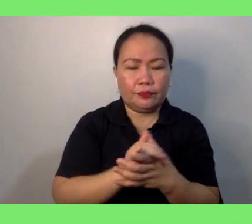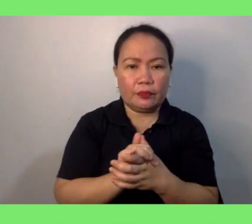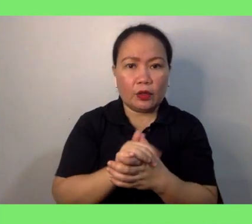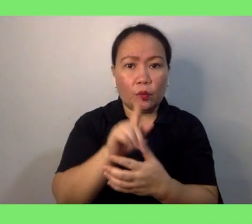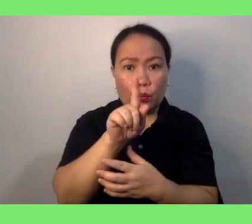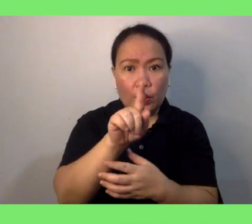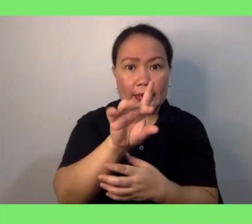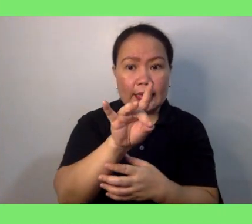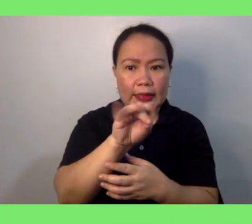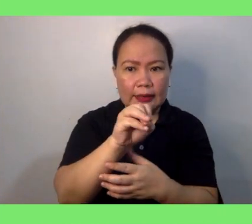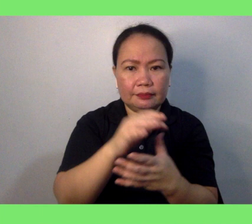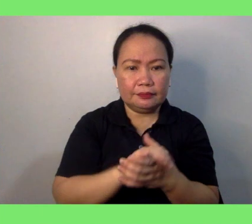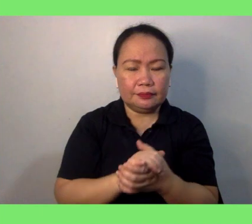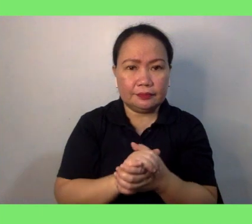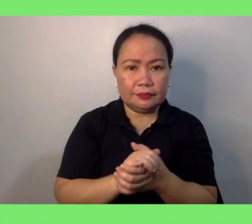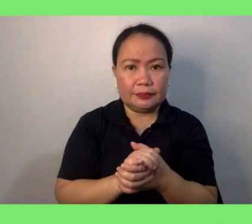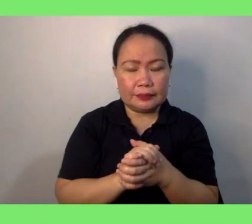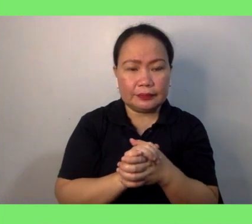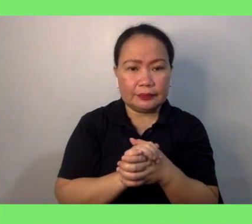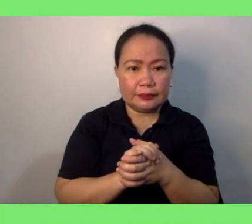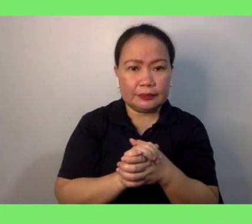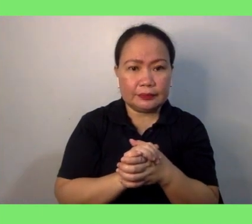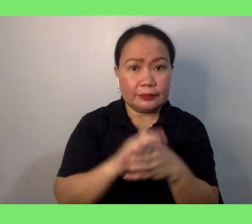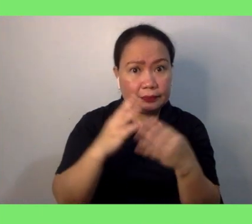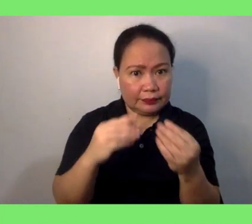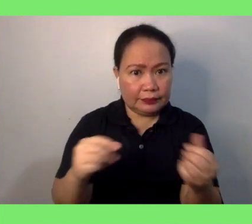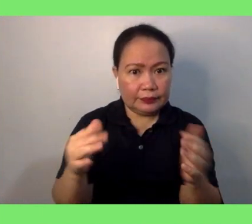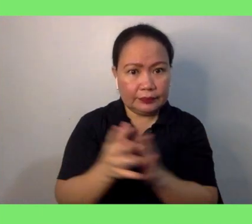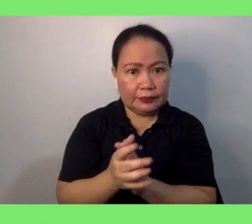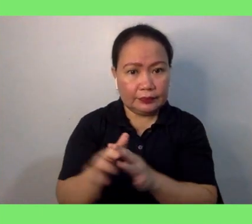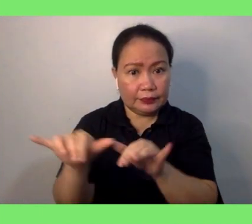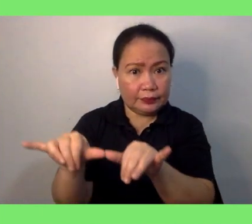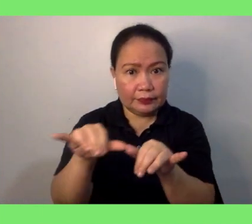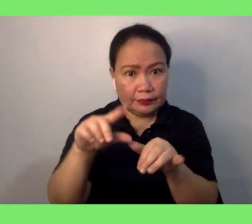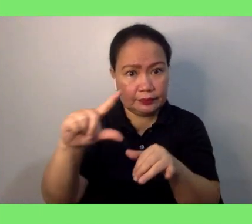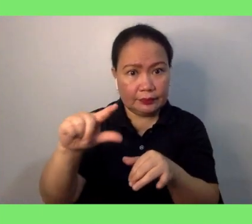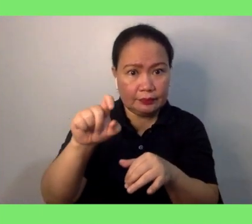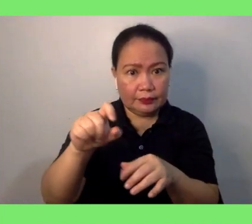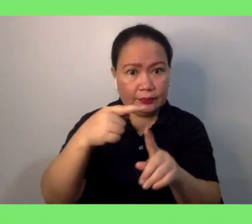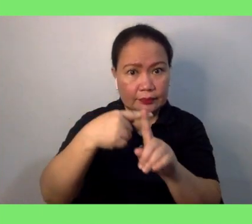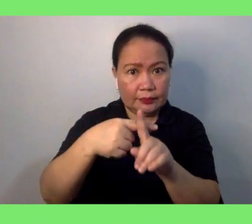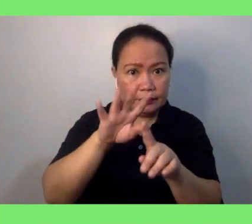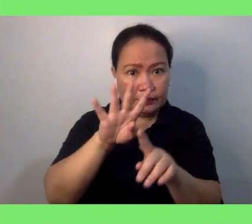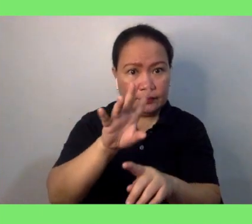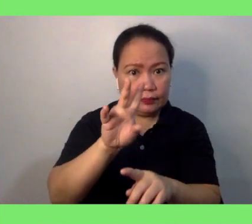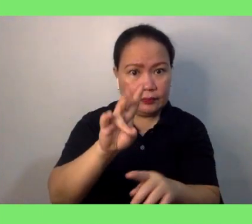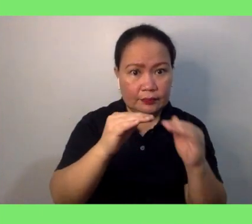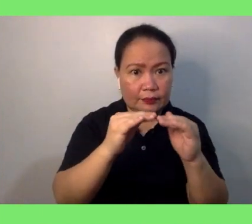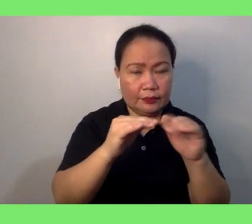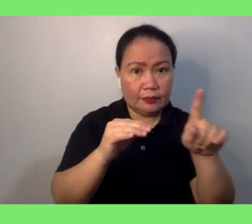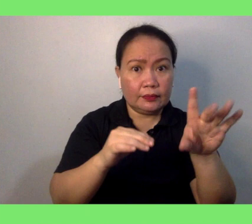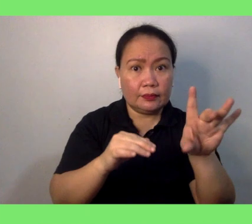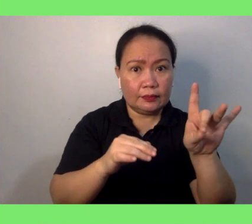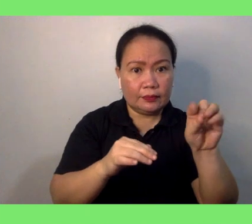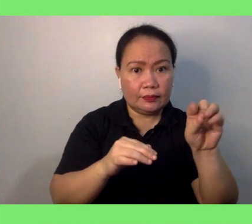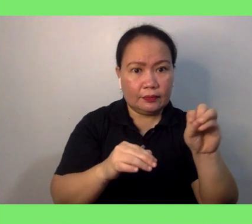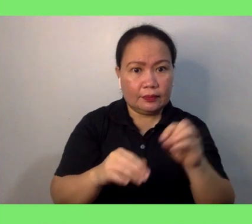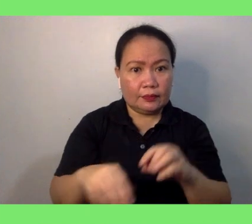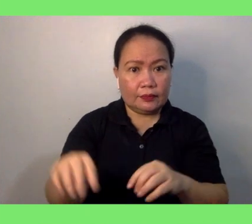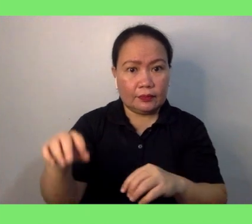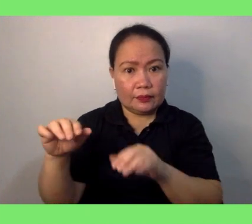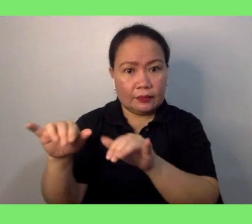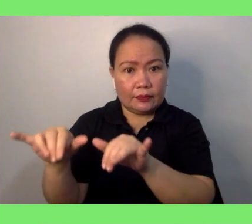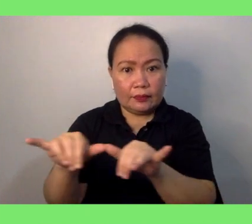sa 180. Okay? So, solve natin. We have 180, lipat natin doon, magiging